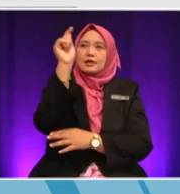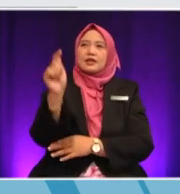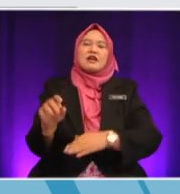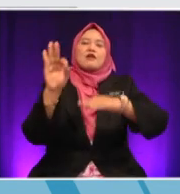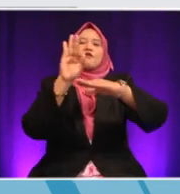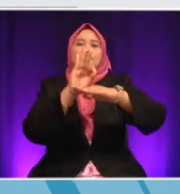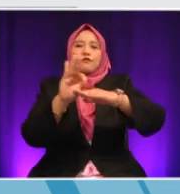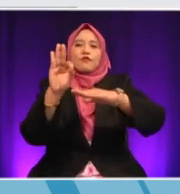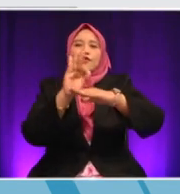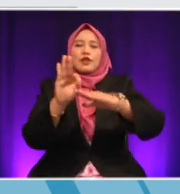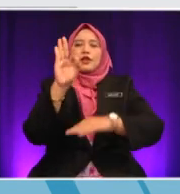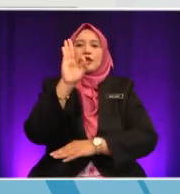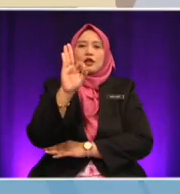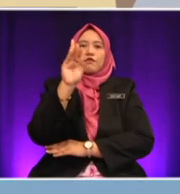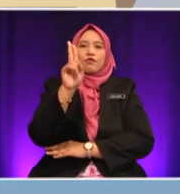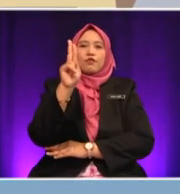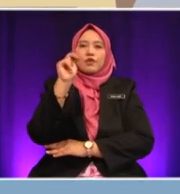kita jemput Firdaus